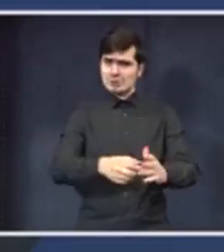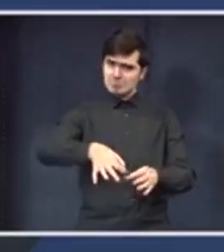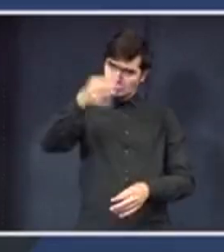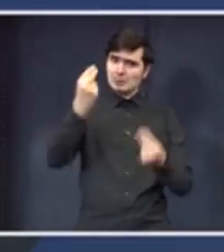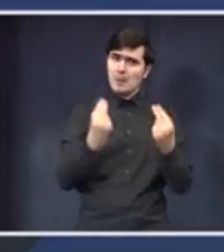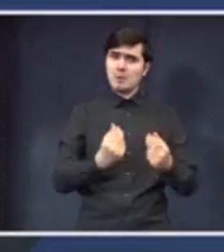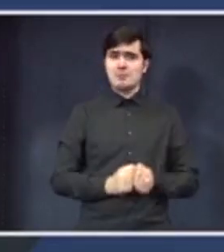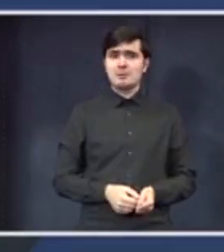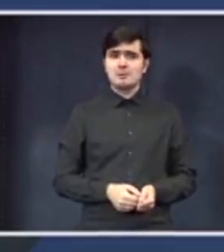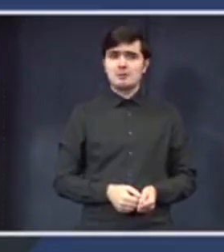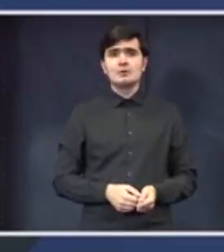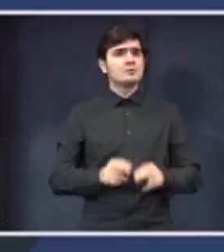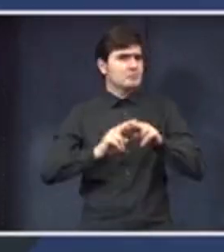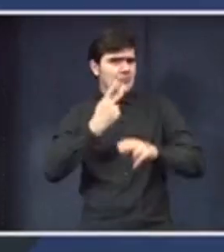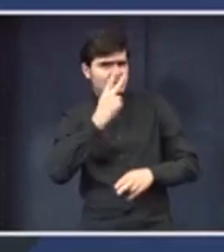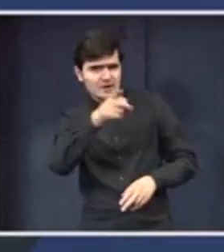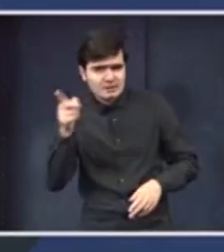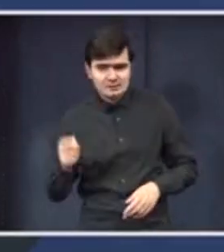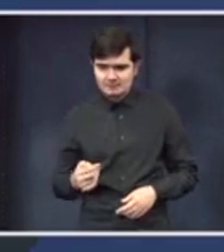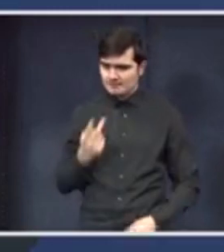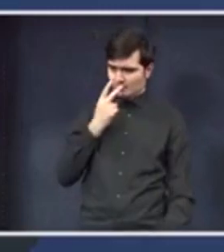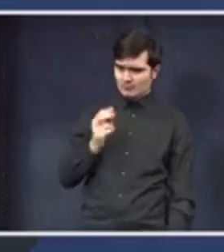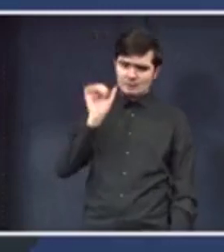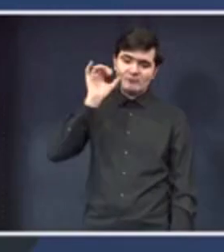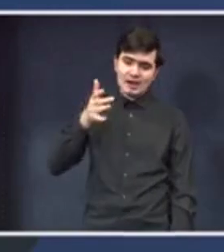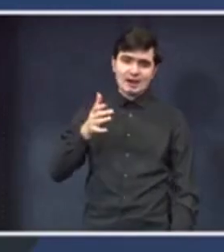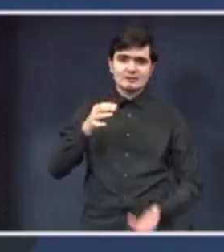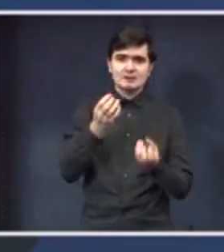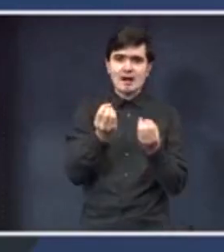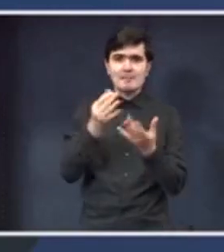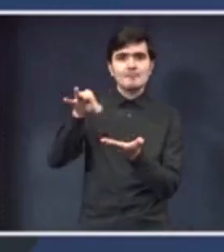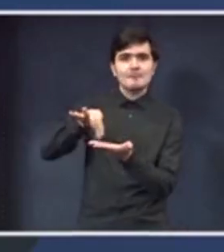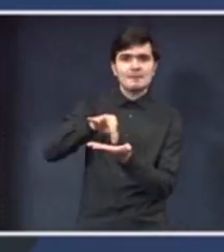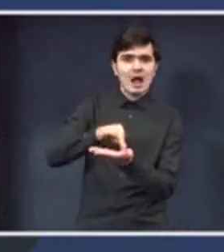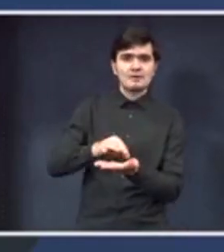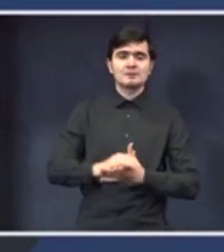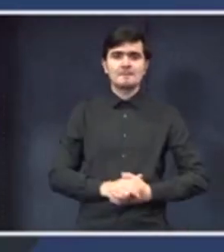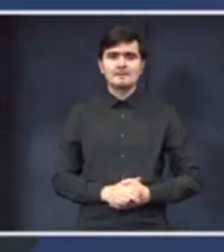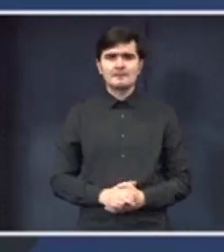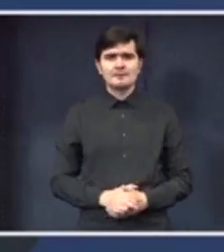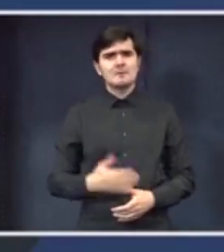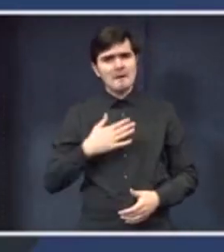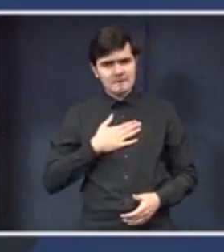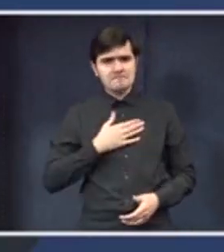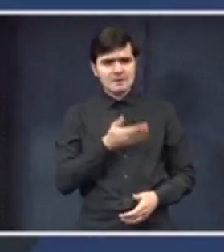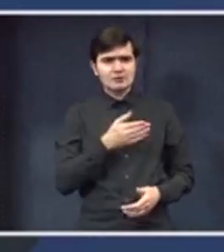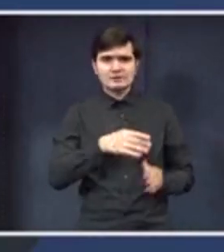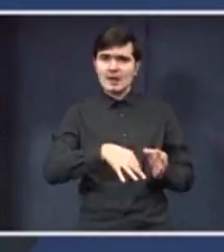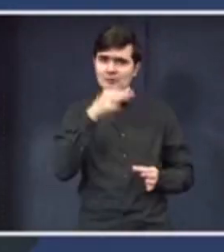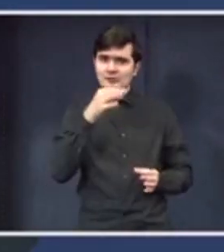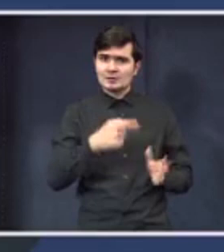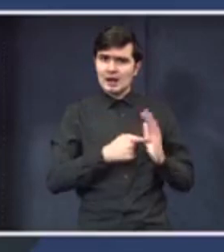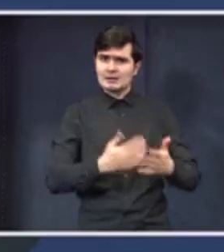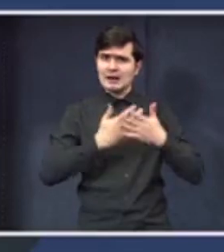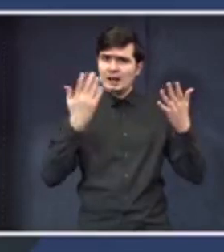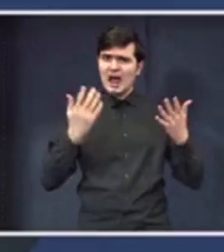și, după cum vedeți, ne uităm zilnic la date. Avem aceste rezultate care arată clar că